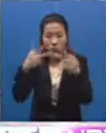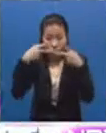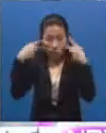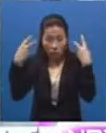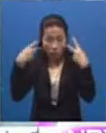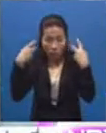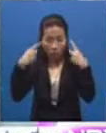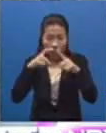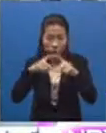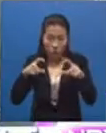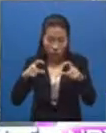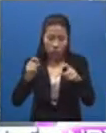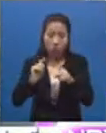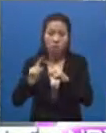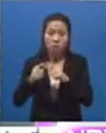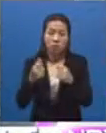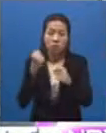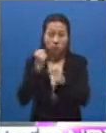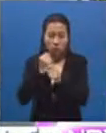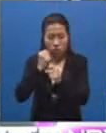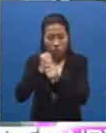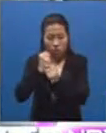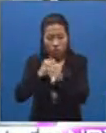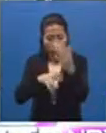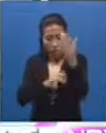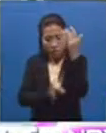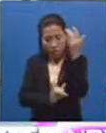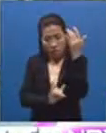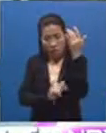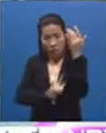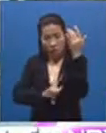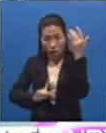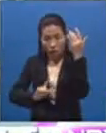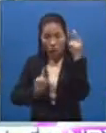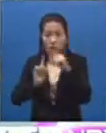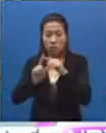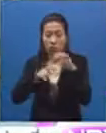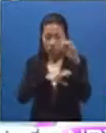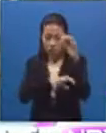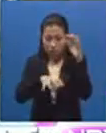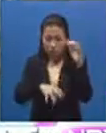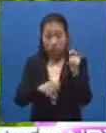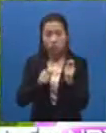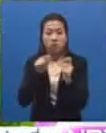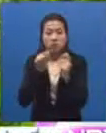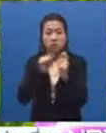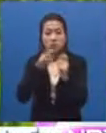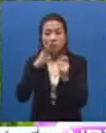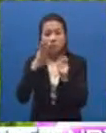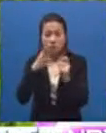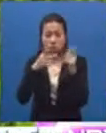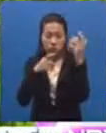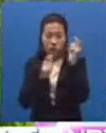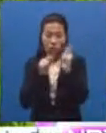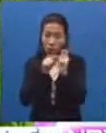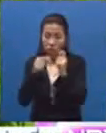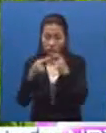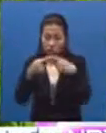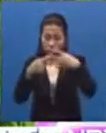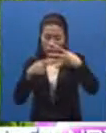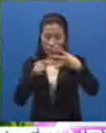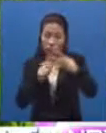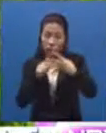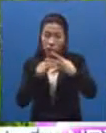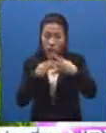ป้ายผ้าข้อความโจมตีเจ้าหน้าที่ในจังหวัดยะลาตรวจพบ 4อำเภอนะคะจำนวน6จุดคืออำเภอเมือง 1จุดบริเวณ